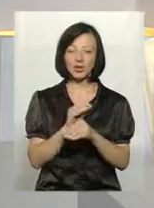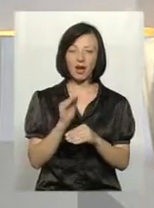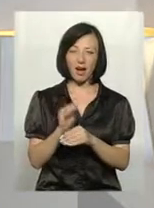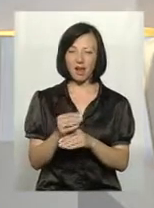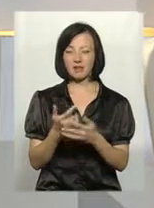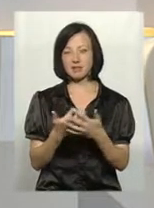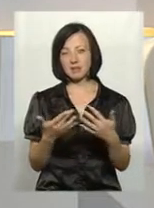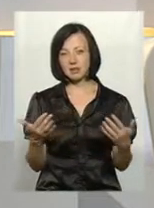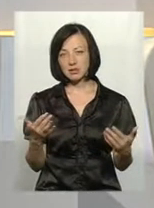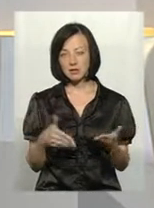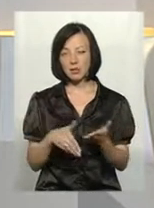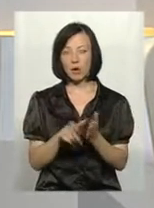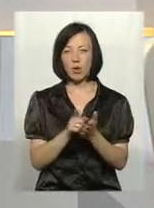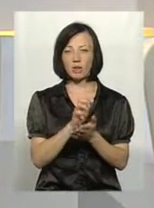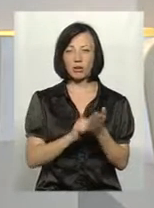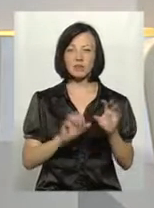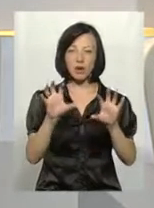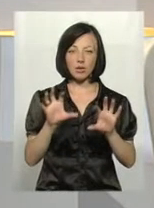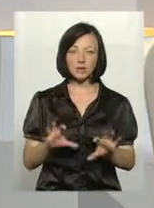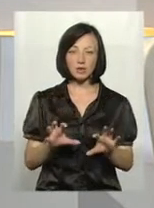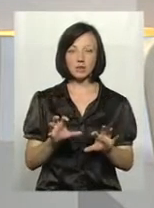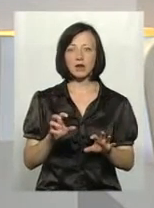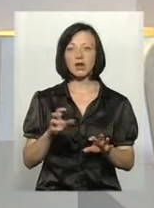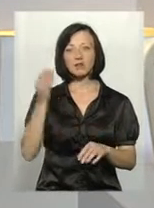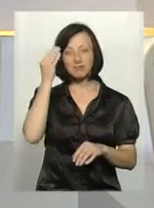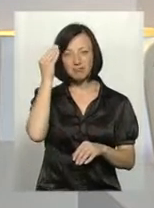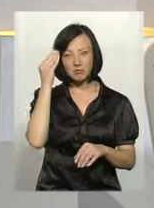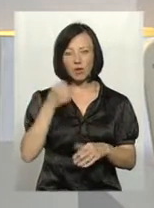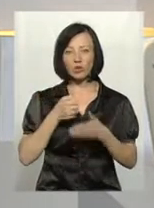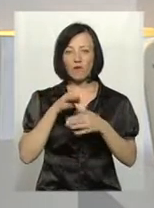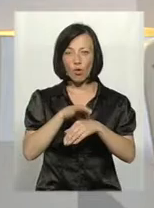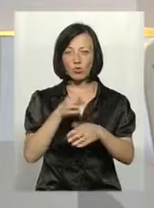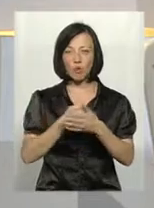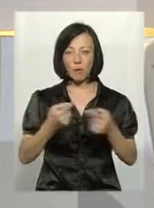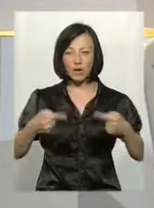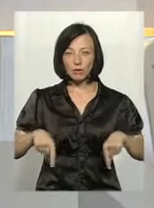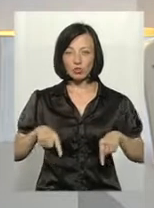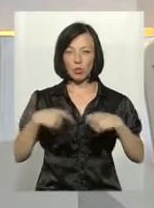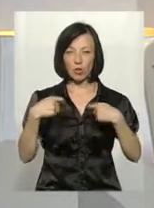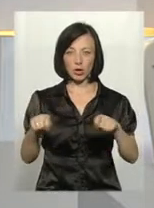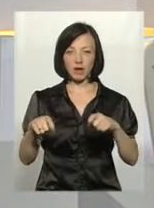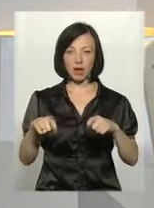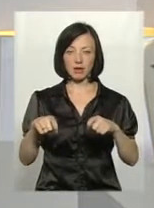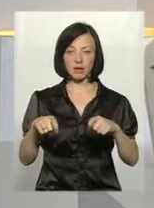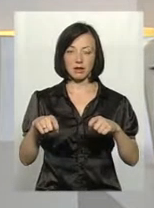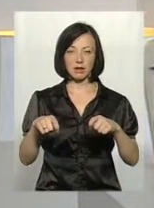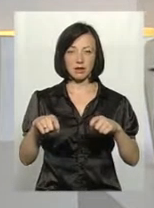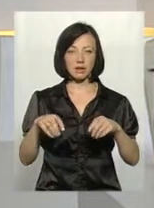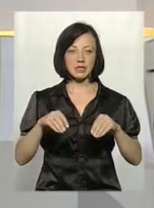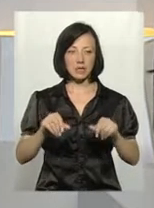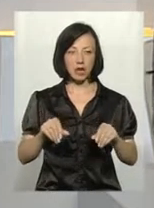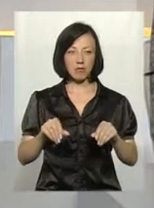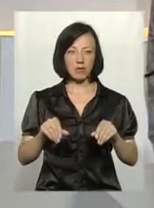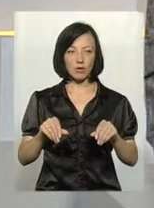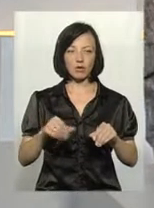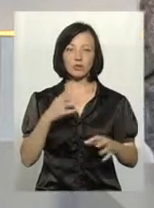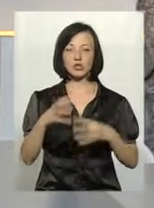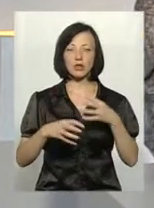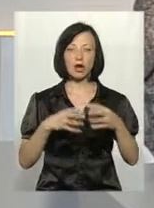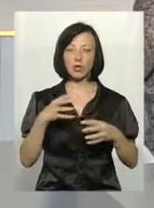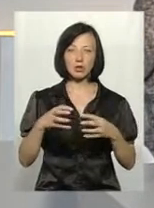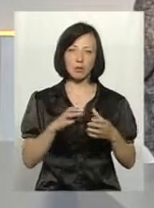дотацій, через податкове законодавство, свідомо доводить до банкрутства, аби потім продати землю